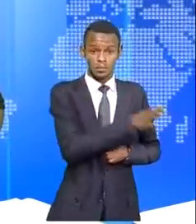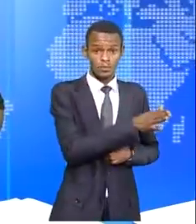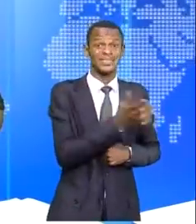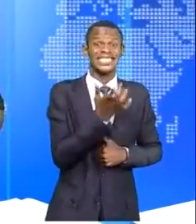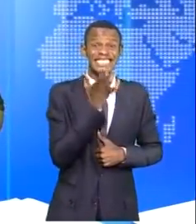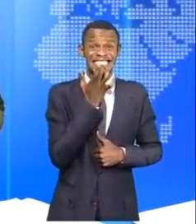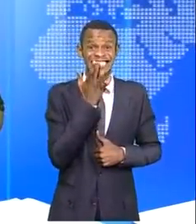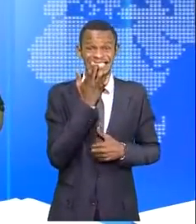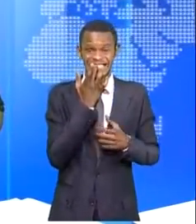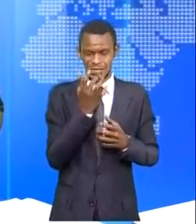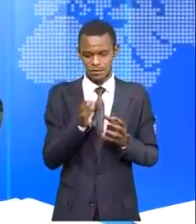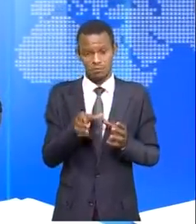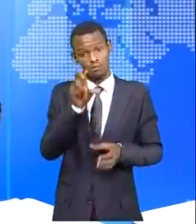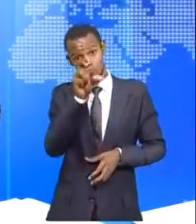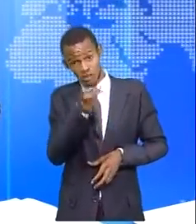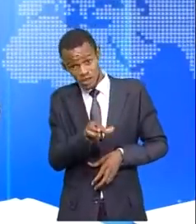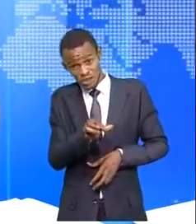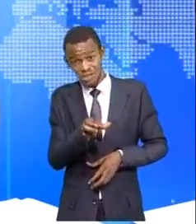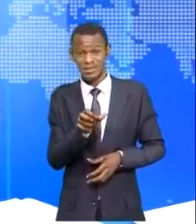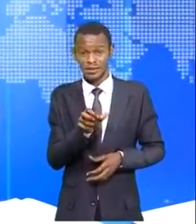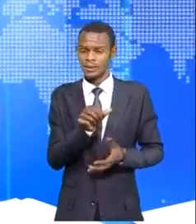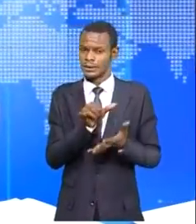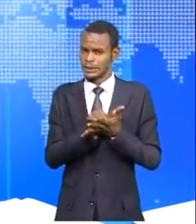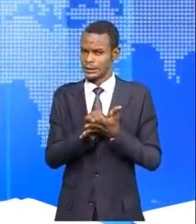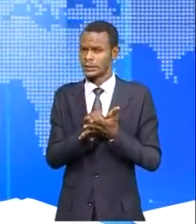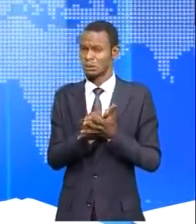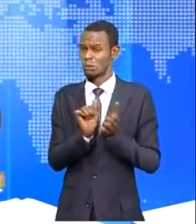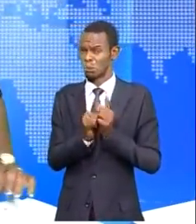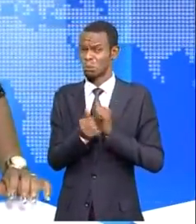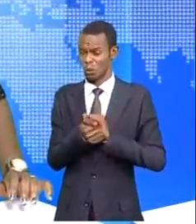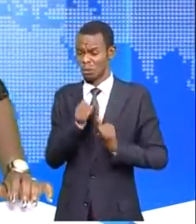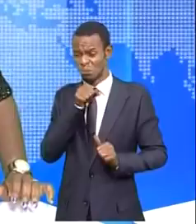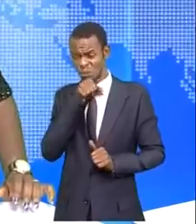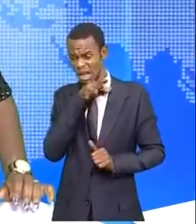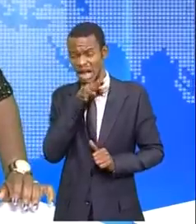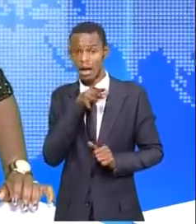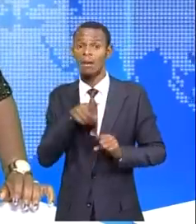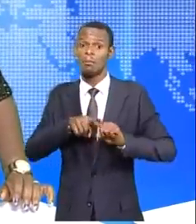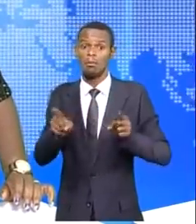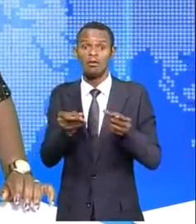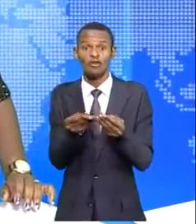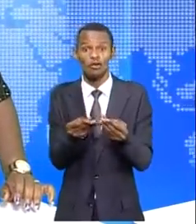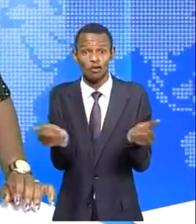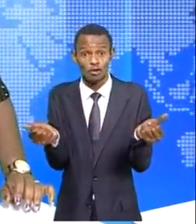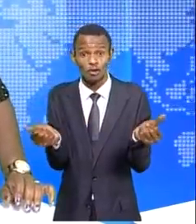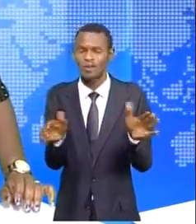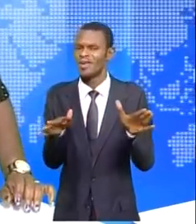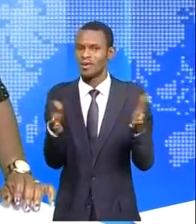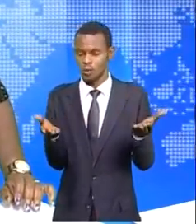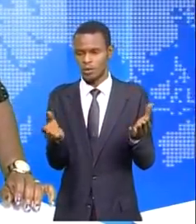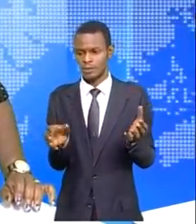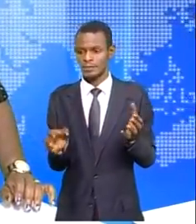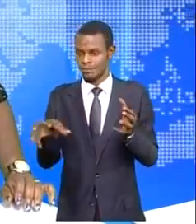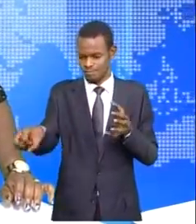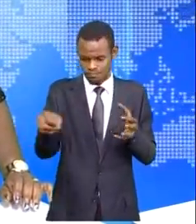en parle encore ils sont un problème mais en même temps une solution le recyclage de ces déchets va permettre l'assainissement de